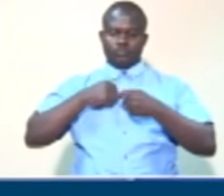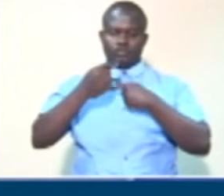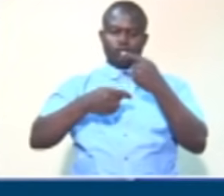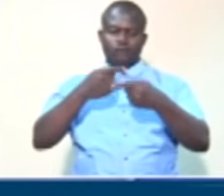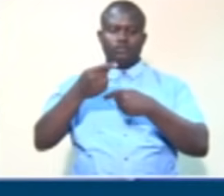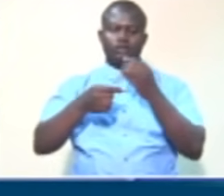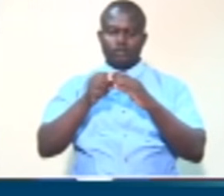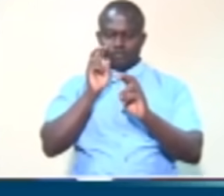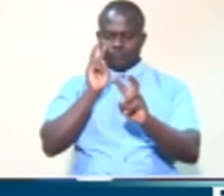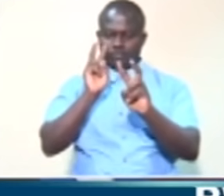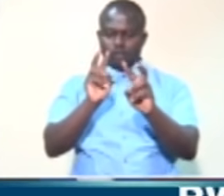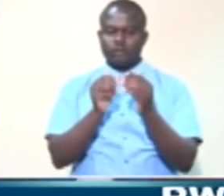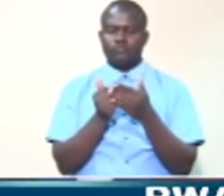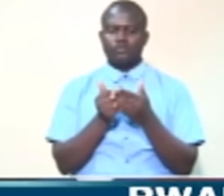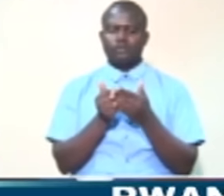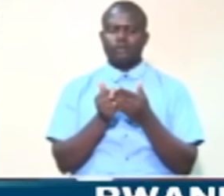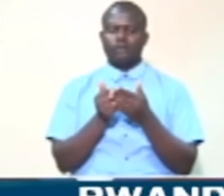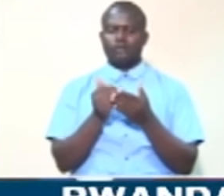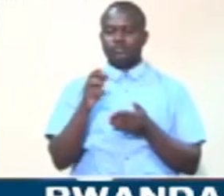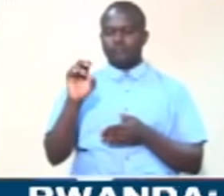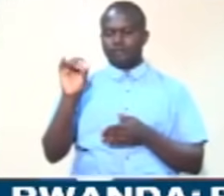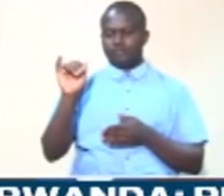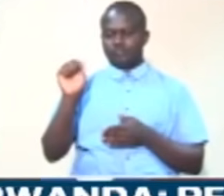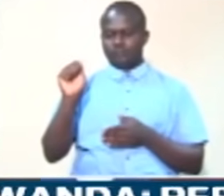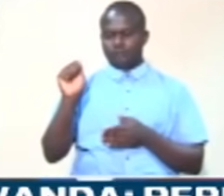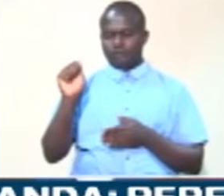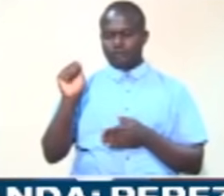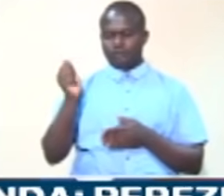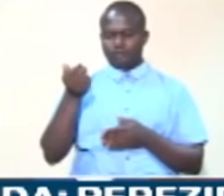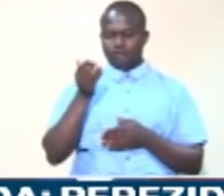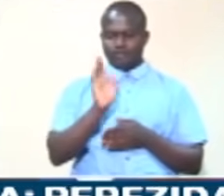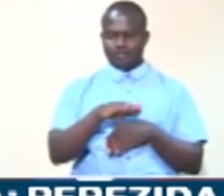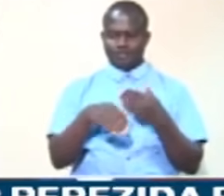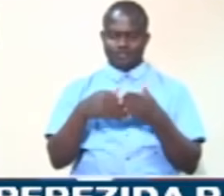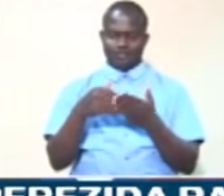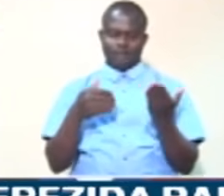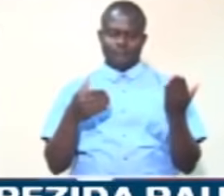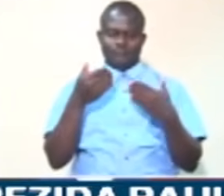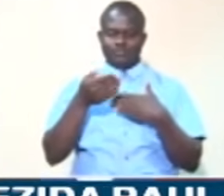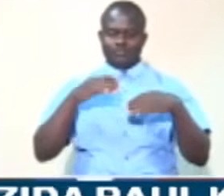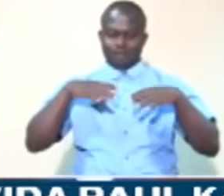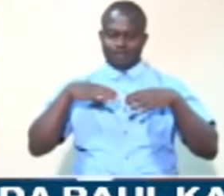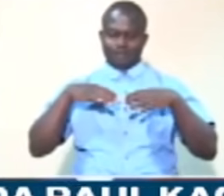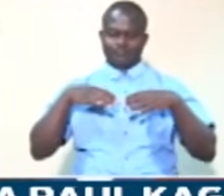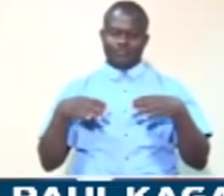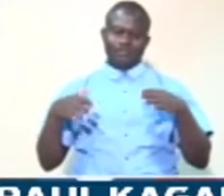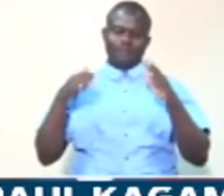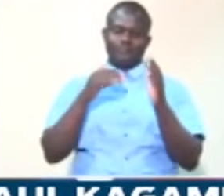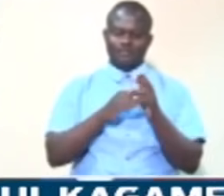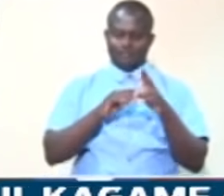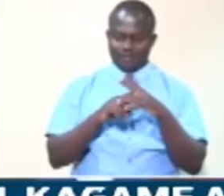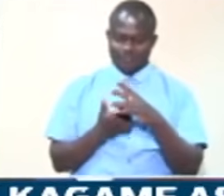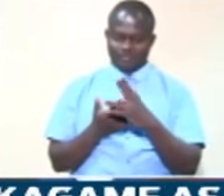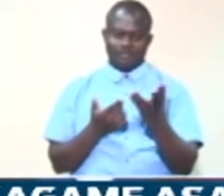mukomeje gukurikira. Gloria Mukamamano twagarutse nyuma y'akaruhuko. Inzengurongeye